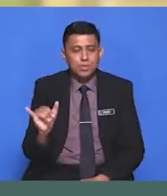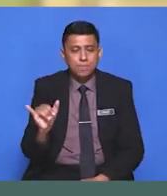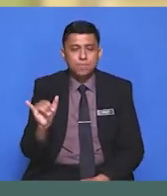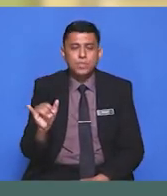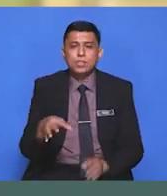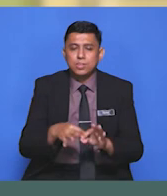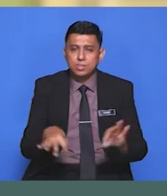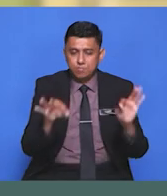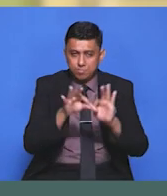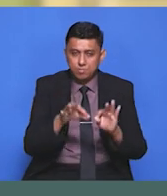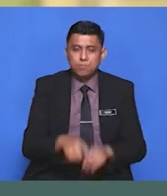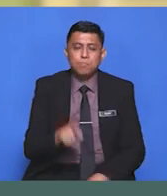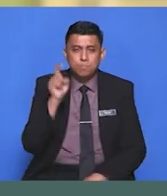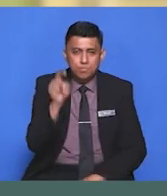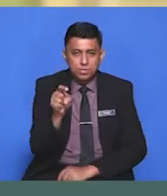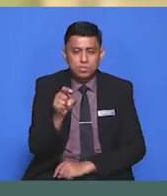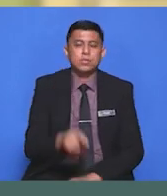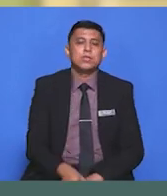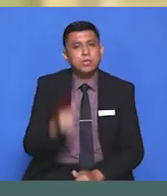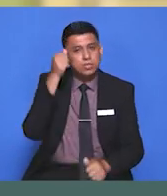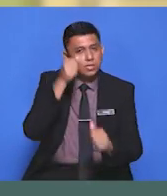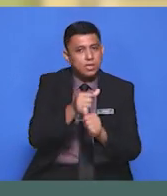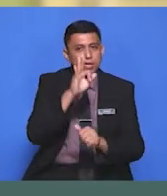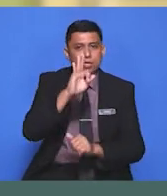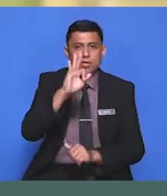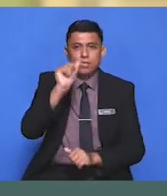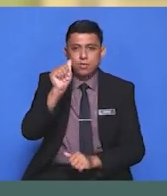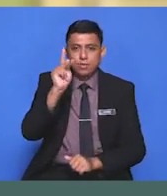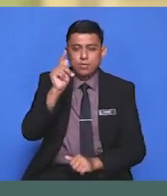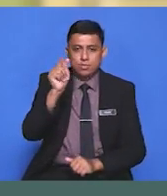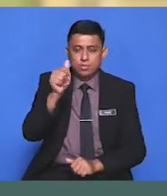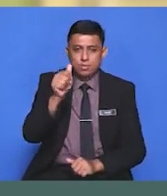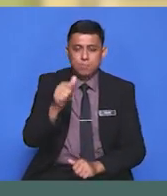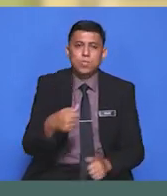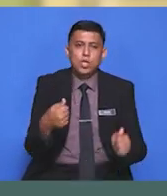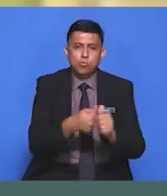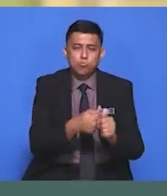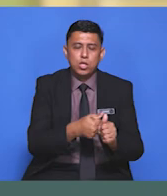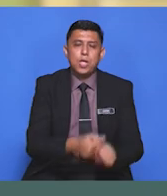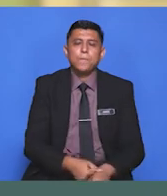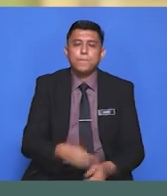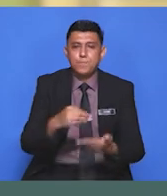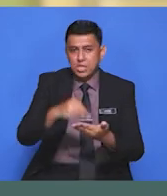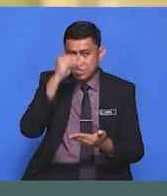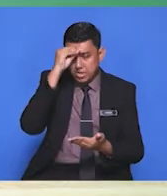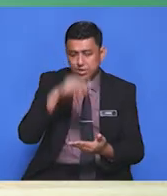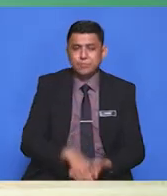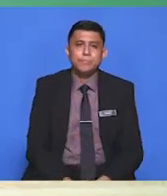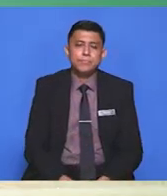adalah pelajar mesti ingat fakta mengikut sukatan pelajaran dengan